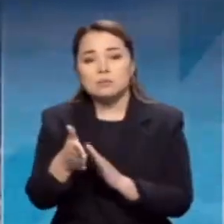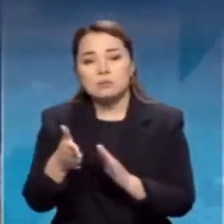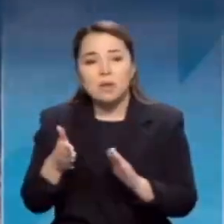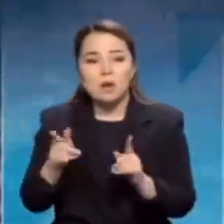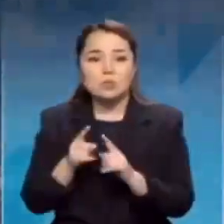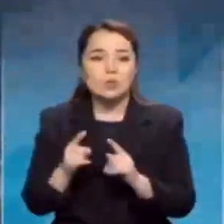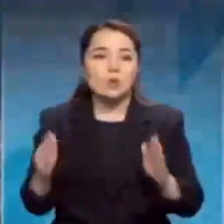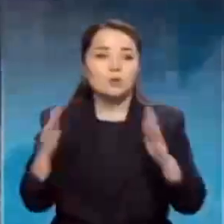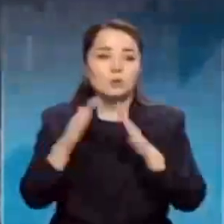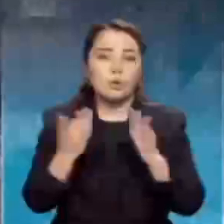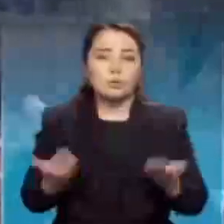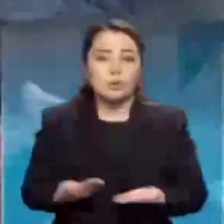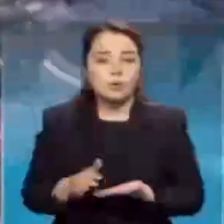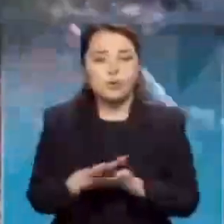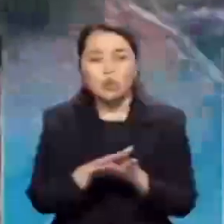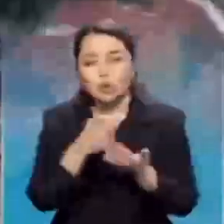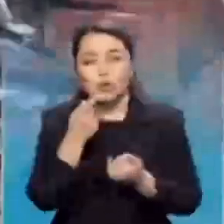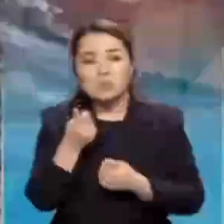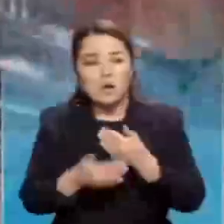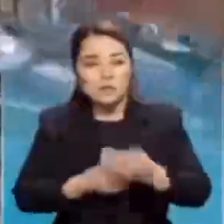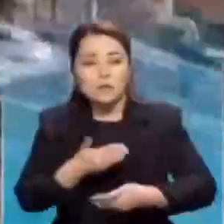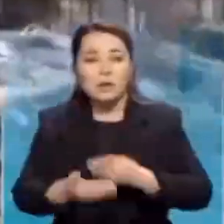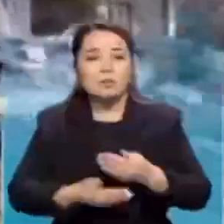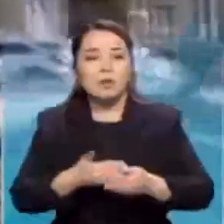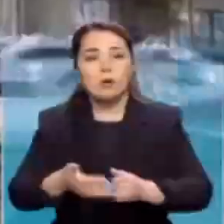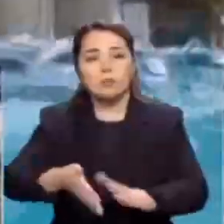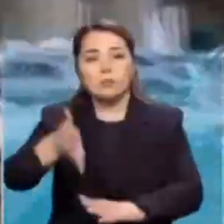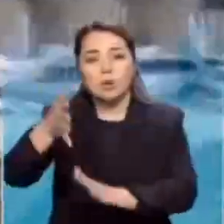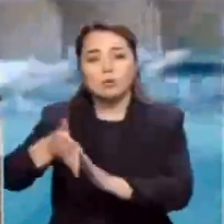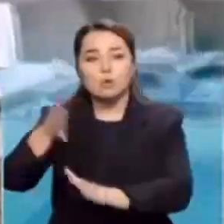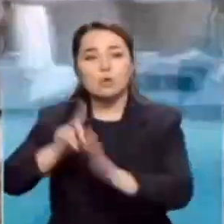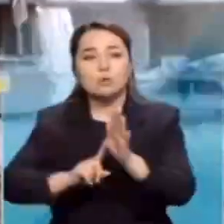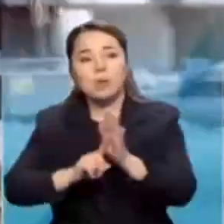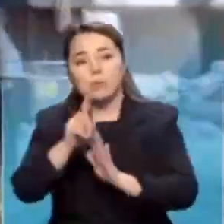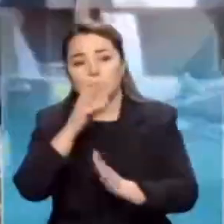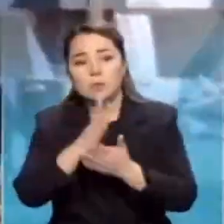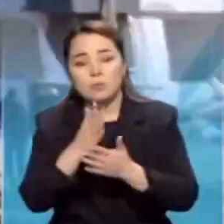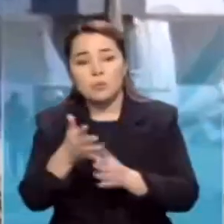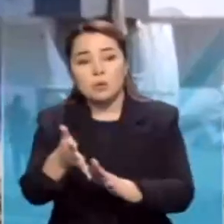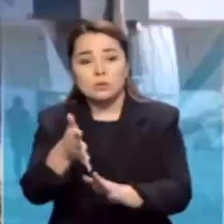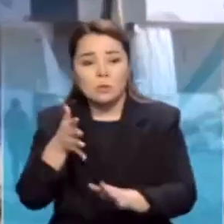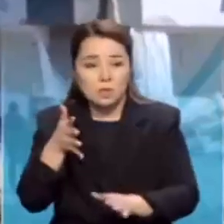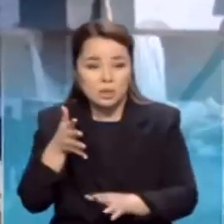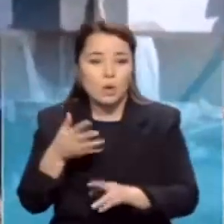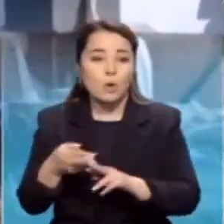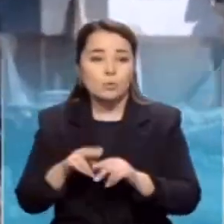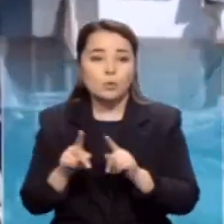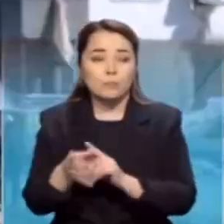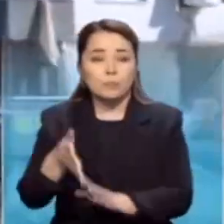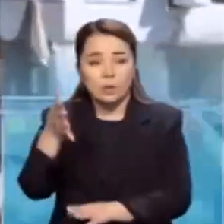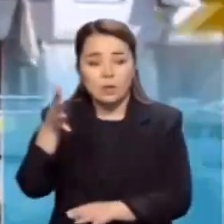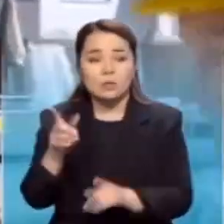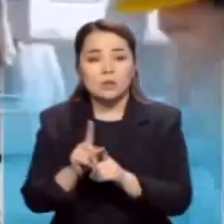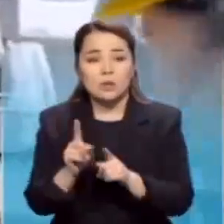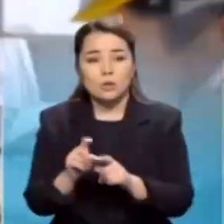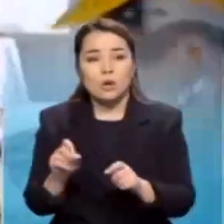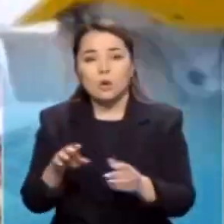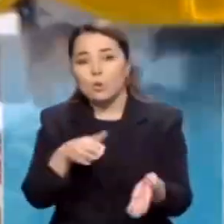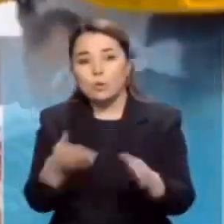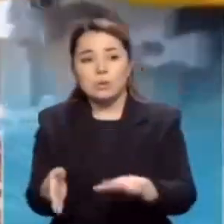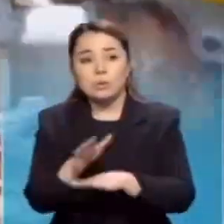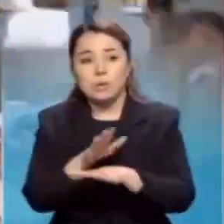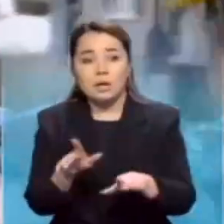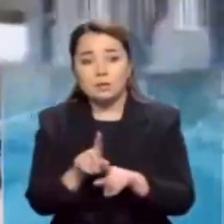калмаган. Ал энди сал арырек жүргөн кезде мына көп кабаттуу үйлөр басталат. Бул көп кабаттуу үйлөр жерге куламаган